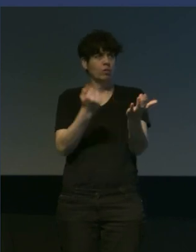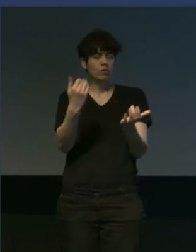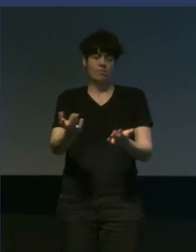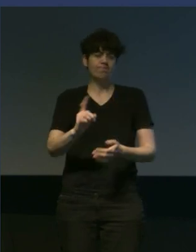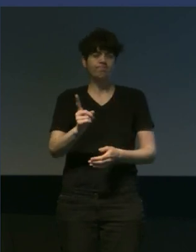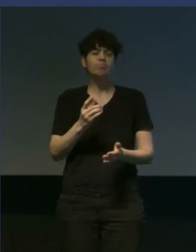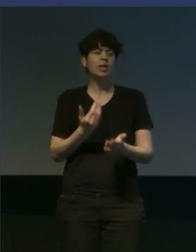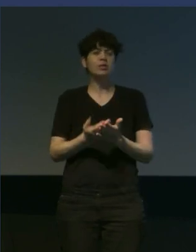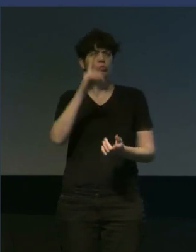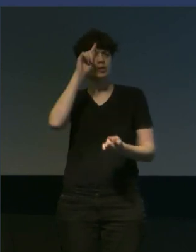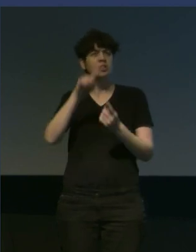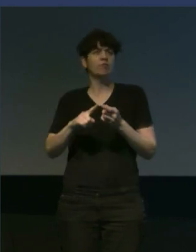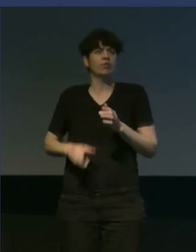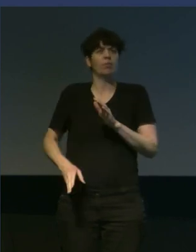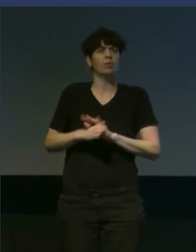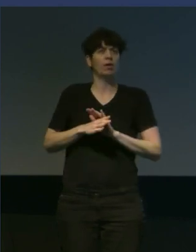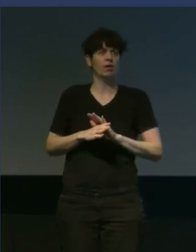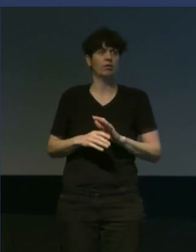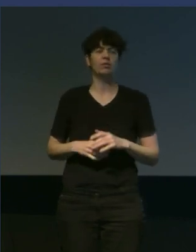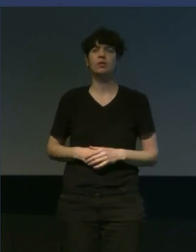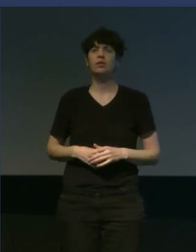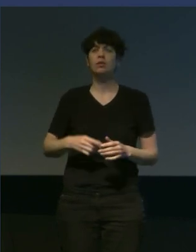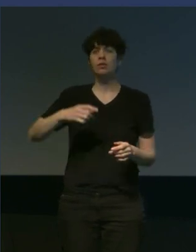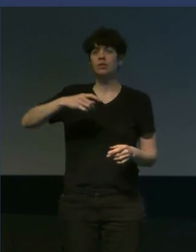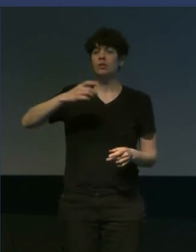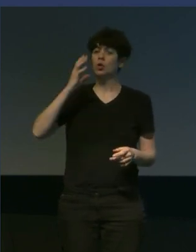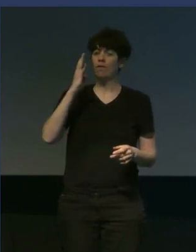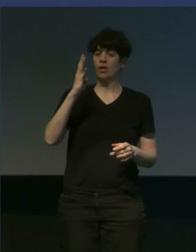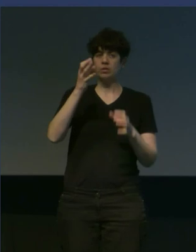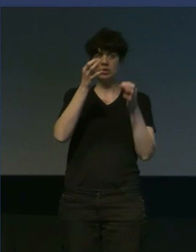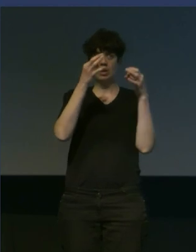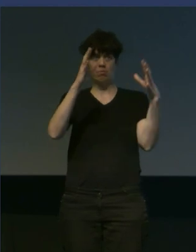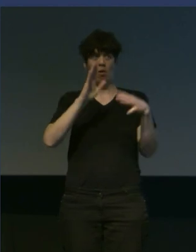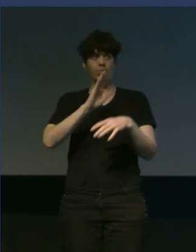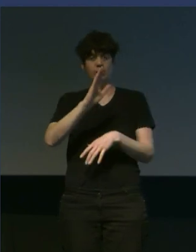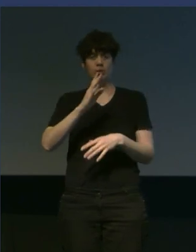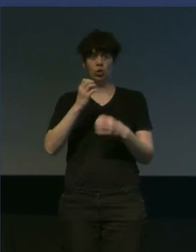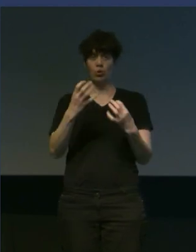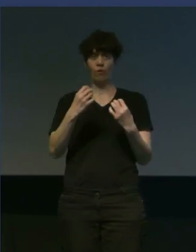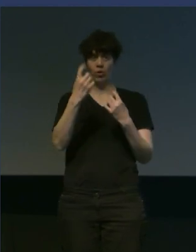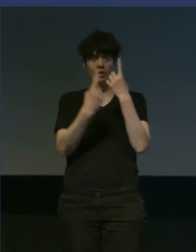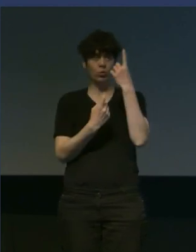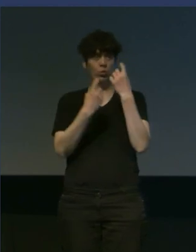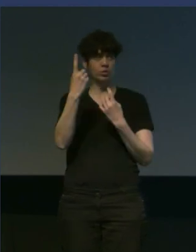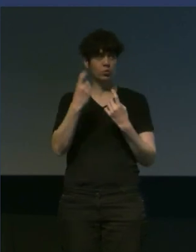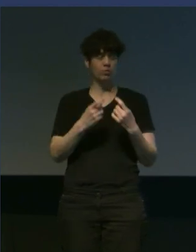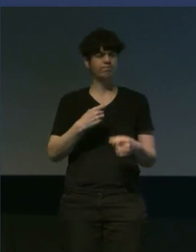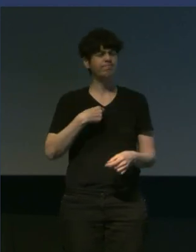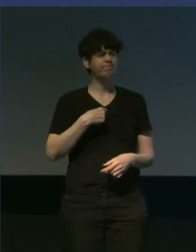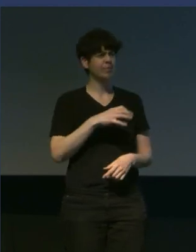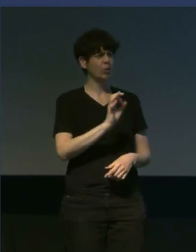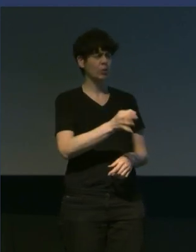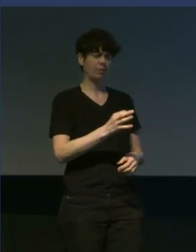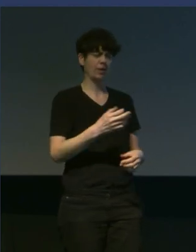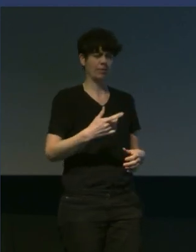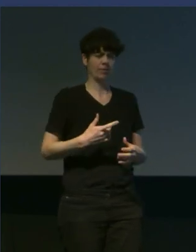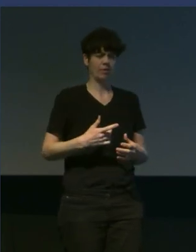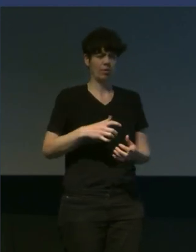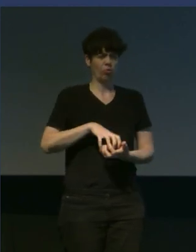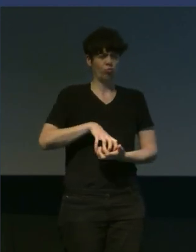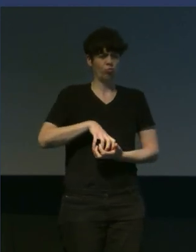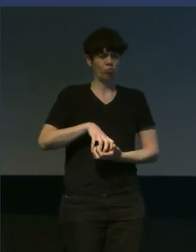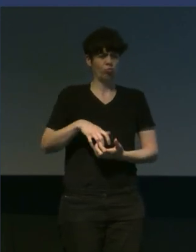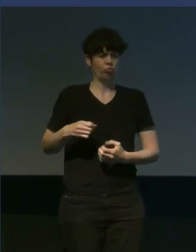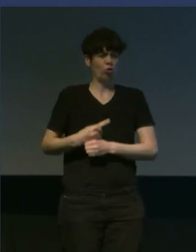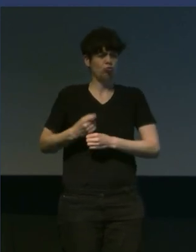compte qu'en fait, quand on fait des conférences sur le climat, on a énormément de questions de gens qui nous disent « Oui, mais moi, je crée mes déchets, est-ce que c'est assez ?» Ils nous rencontrent